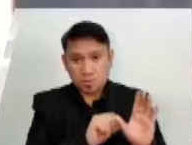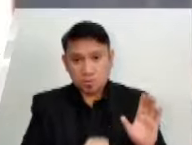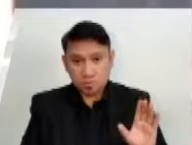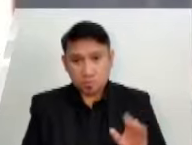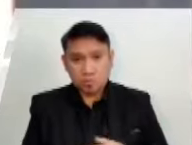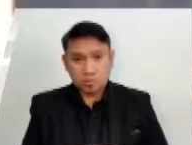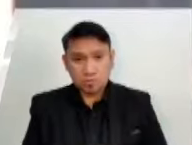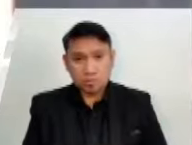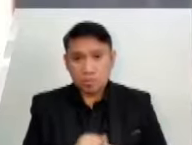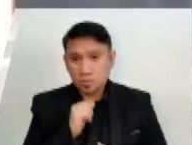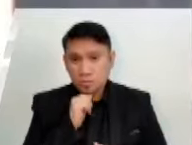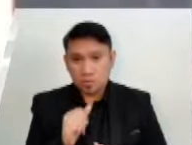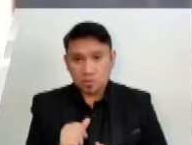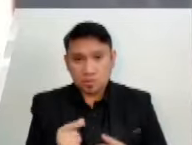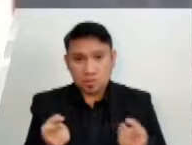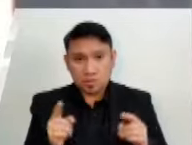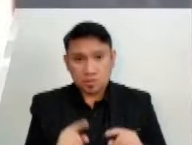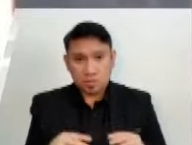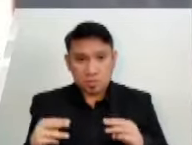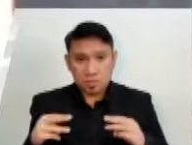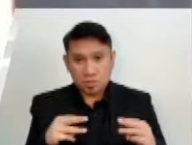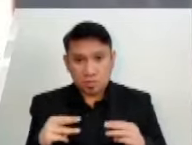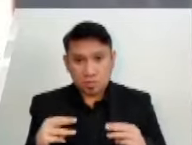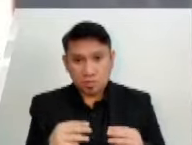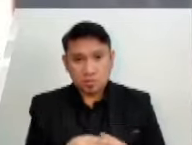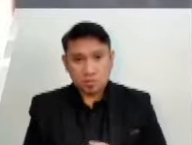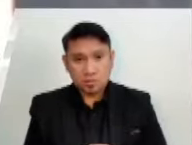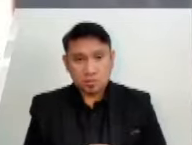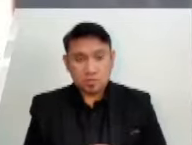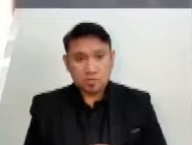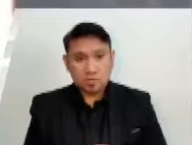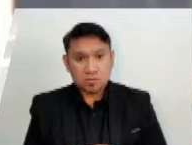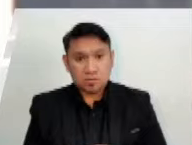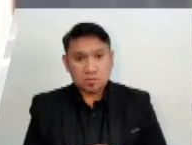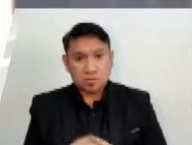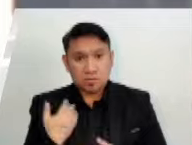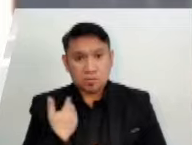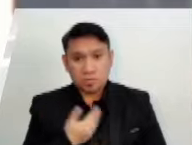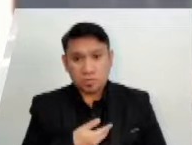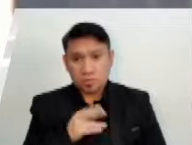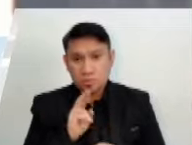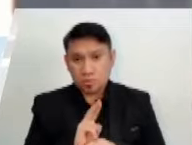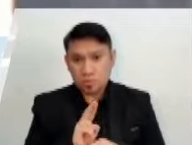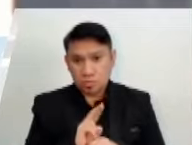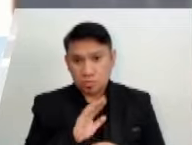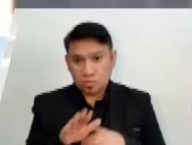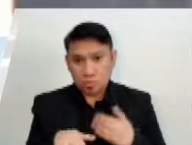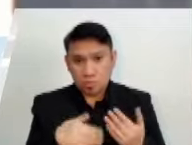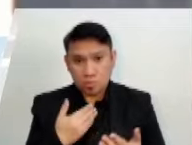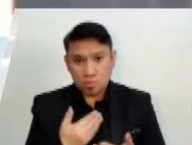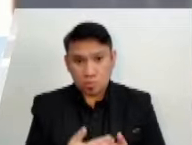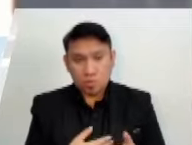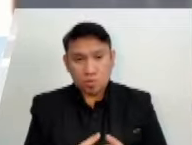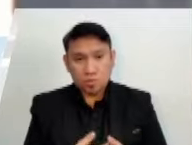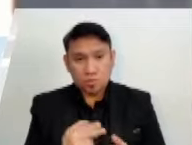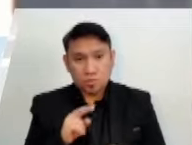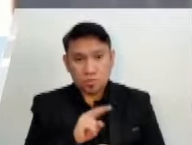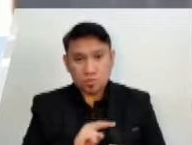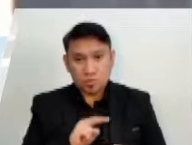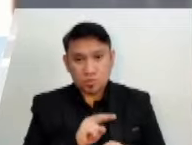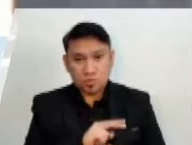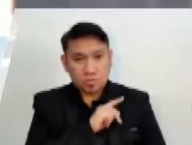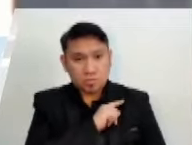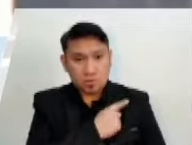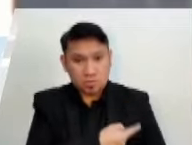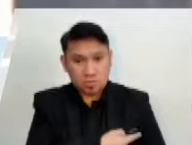Hindi po magkagyera dahil ah ginagamit po natin lahat ng instruments of National power nang sa gayon